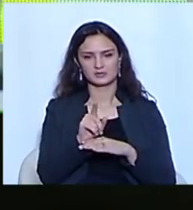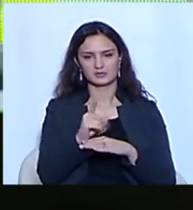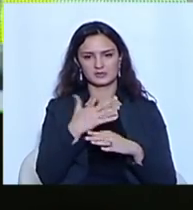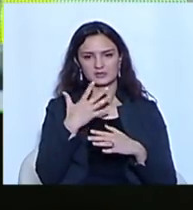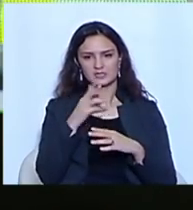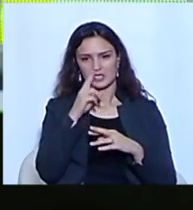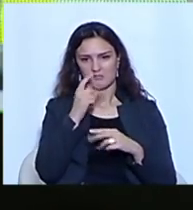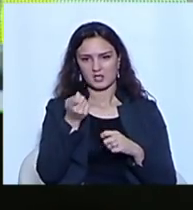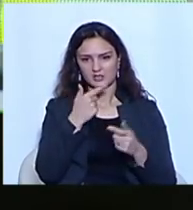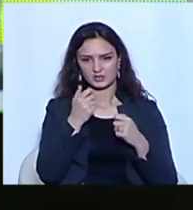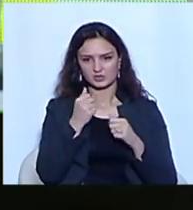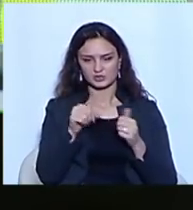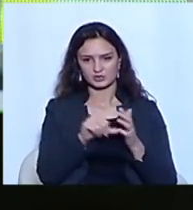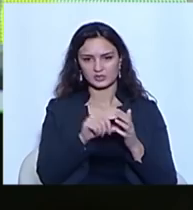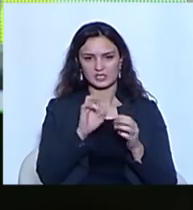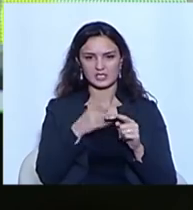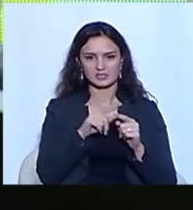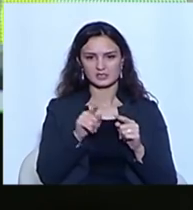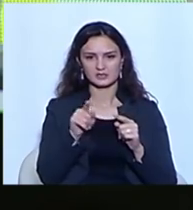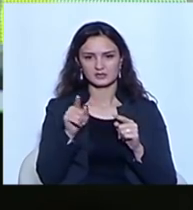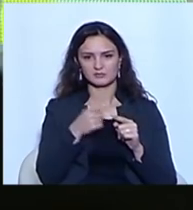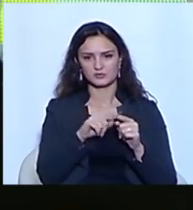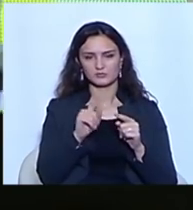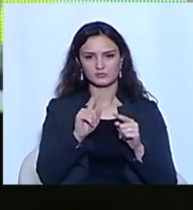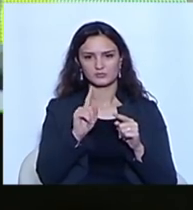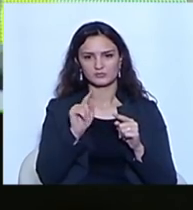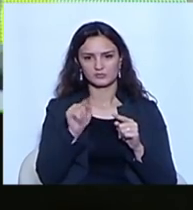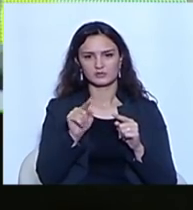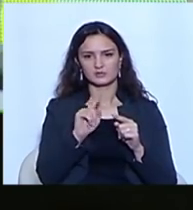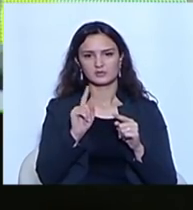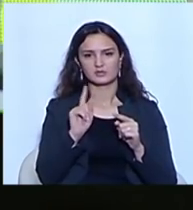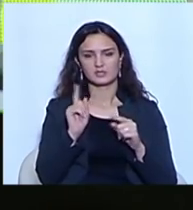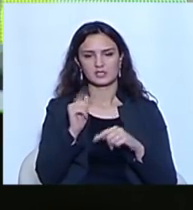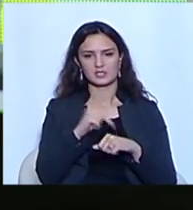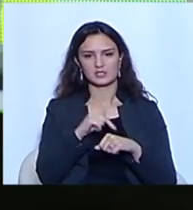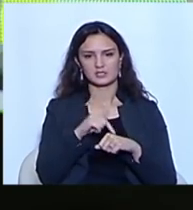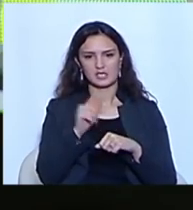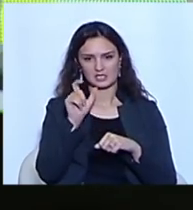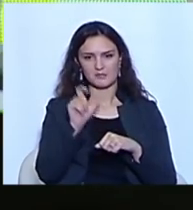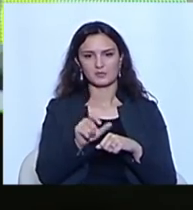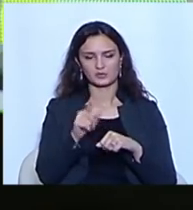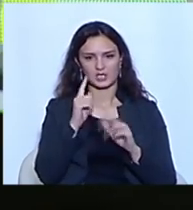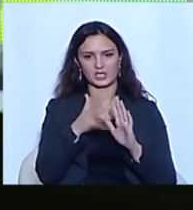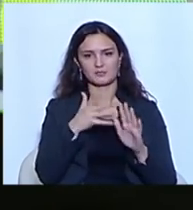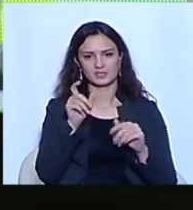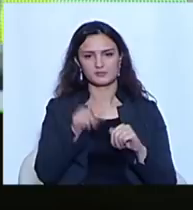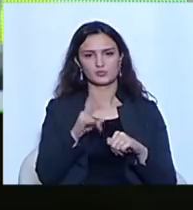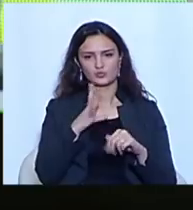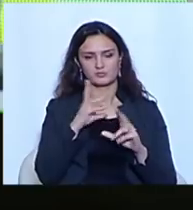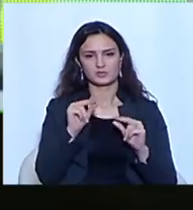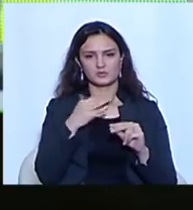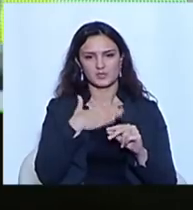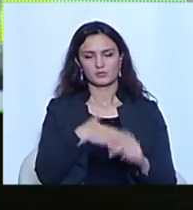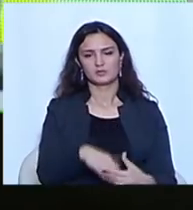ან წამალი, ან ეს, ან ის, იმიტომ რომ ის რაღაცნაირად ადამიანური გაგებით იყოს ბედნიერი